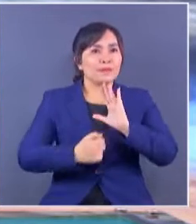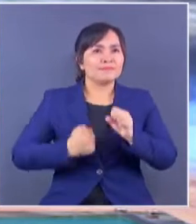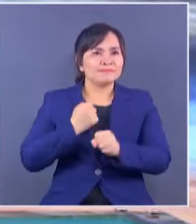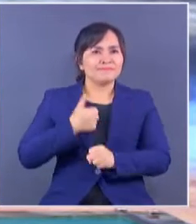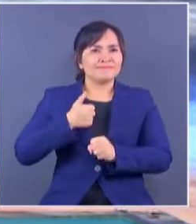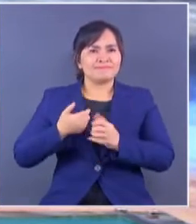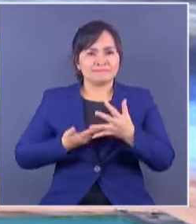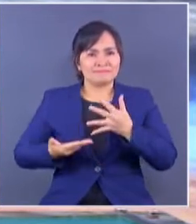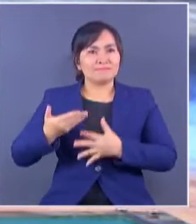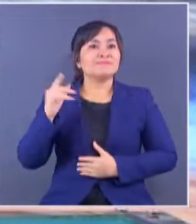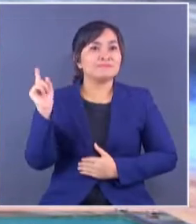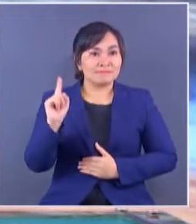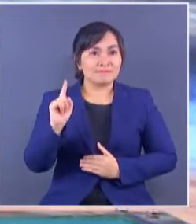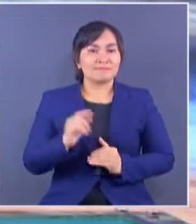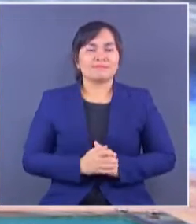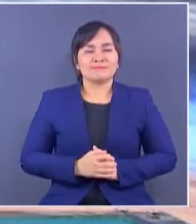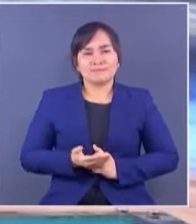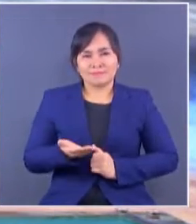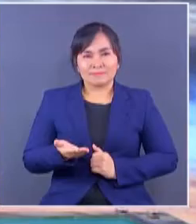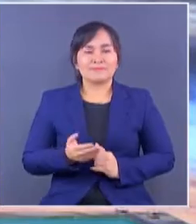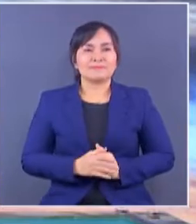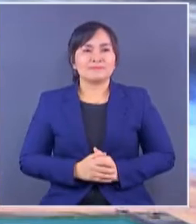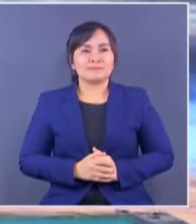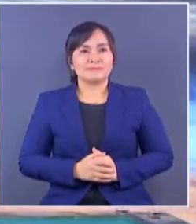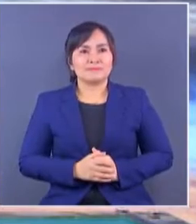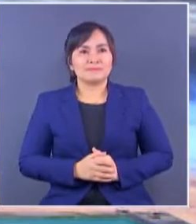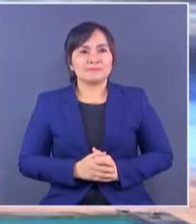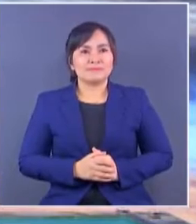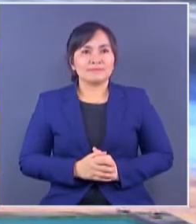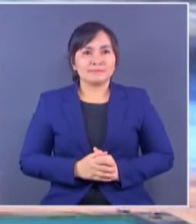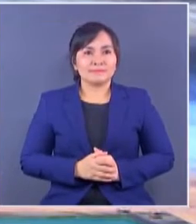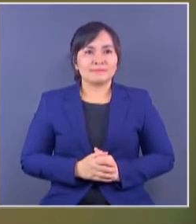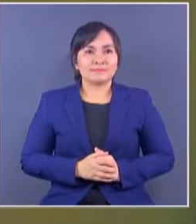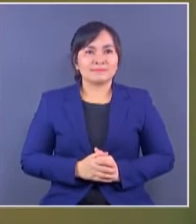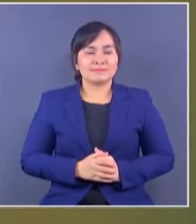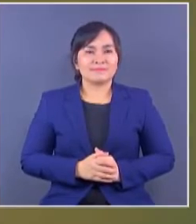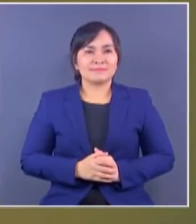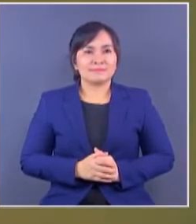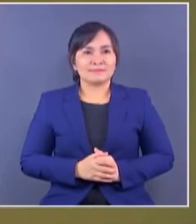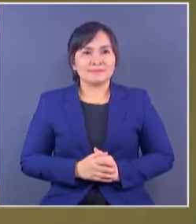ามีขั้นตอนในการดำเนินการอย่างไรไปติดตามรายละเอียดพร้อมกันจากรายงานชิ้นนี้ครับ